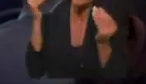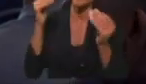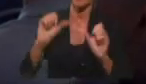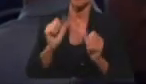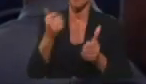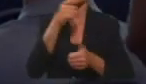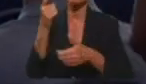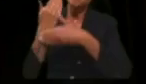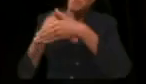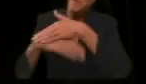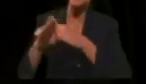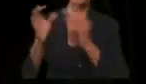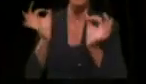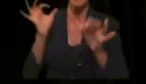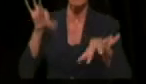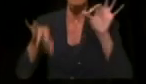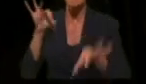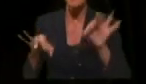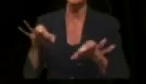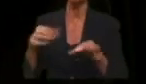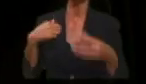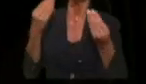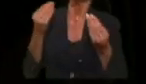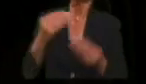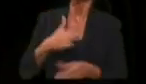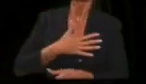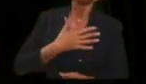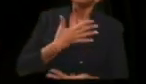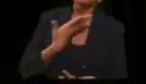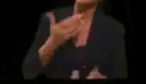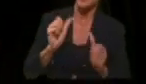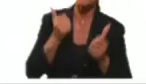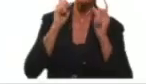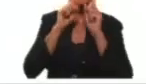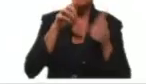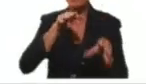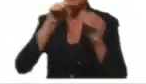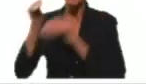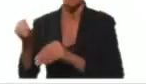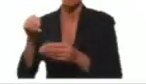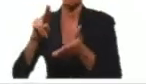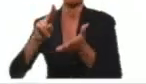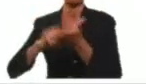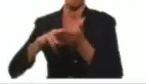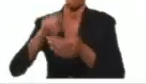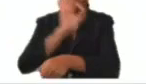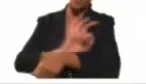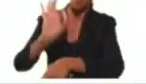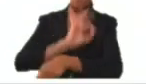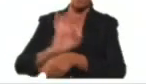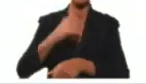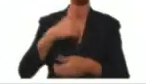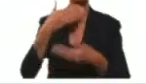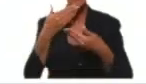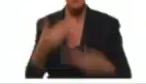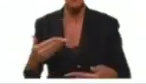wrażeniami wyszli z naszej konferencji, żeby to miało później realne przełożenie na realizowany przez nas projekt. Serdecznie dziękuję.